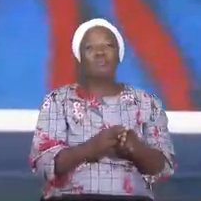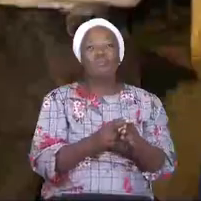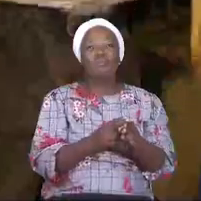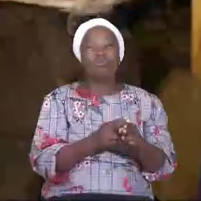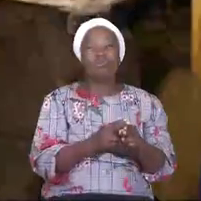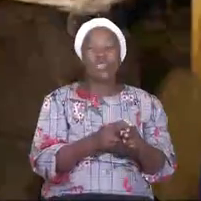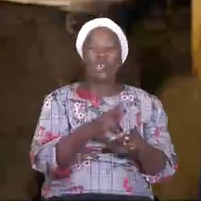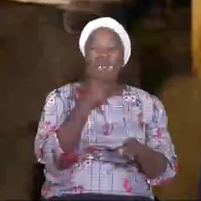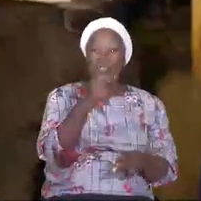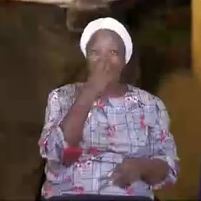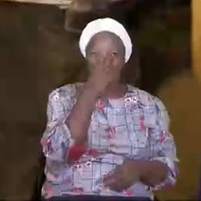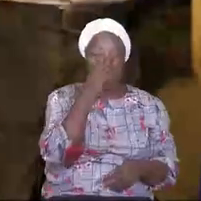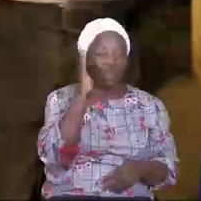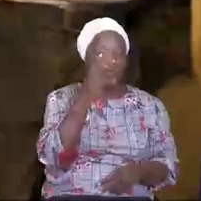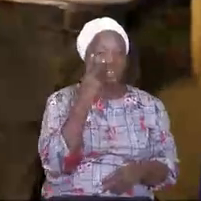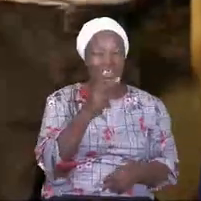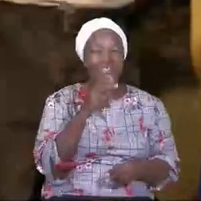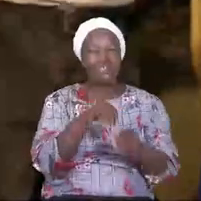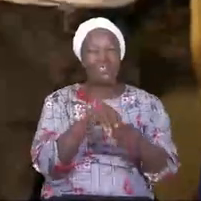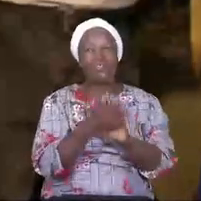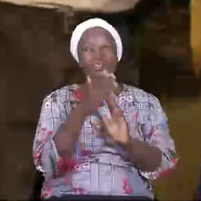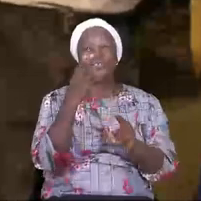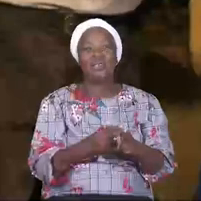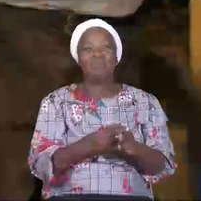tu verras au nom de Jésus.